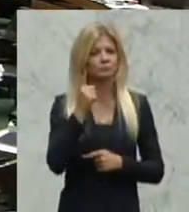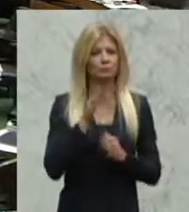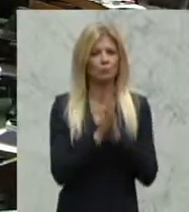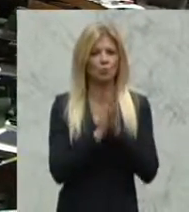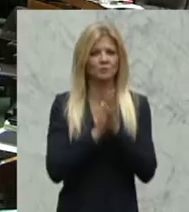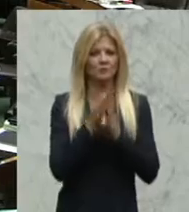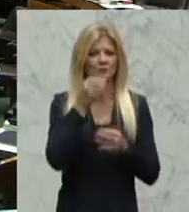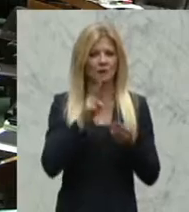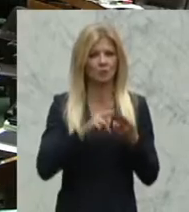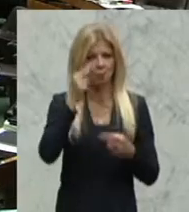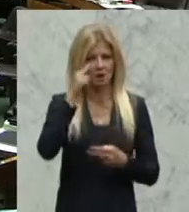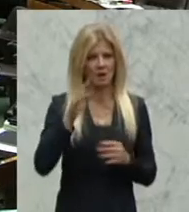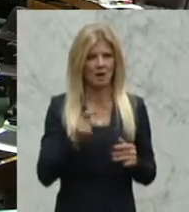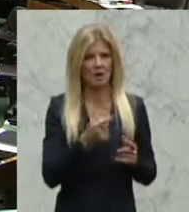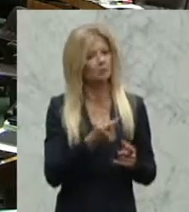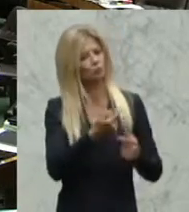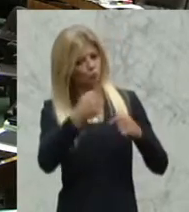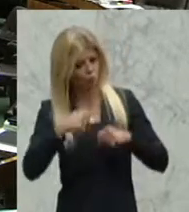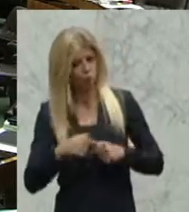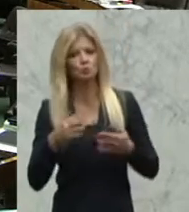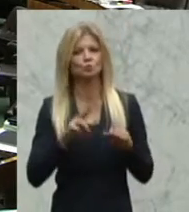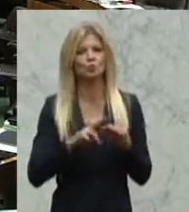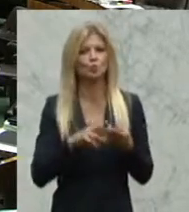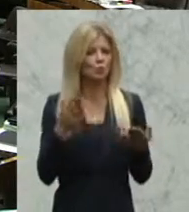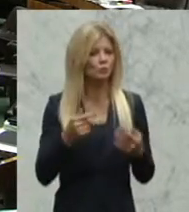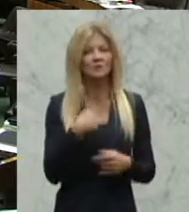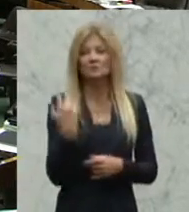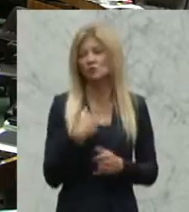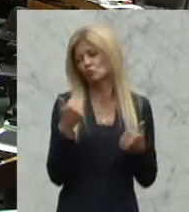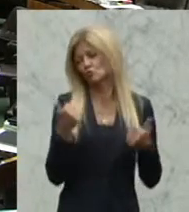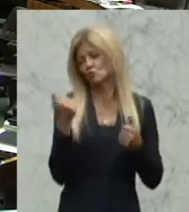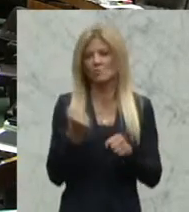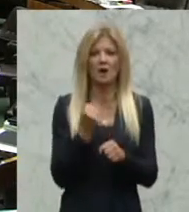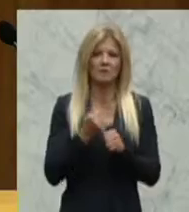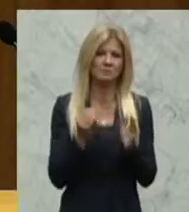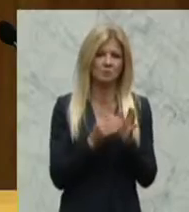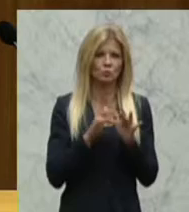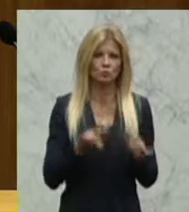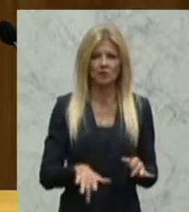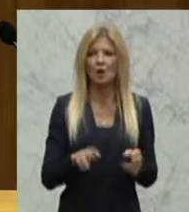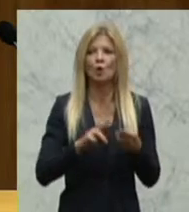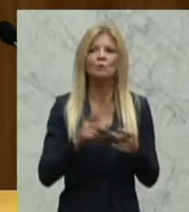sie und für die meisten Absolventen haben wir sogar einen Arbeitsplatz.